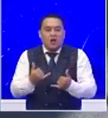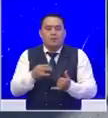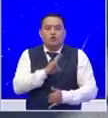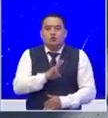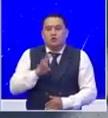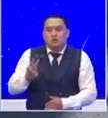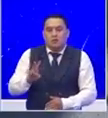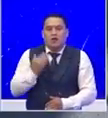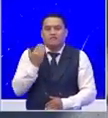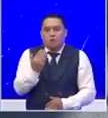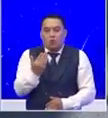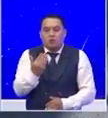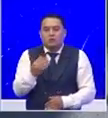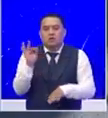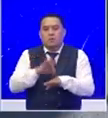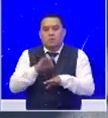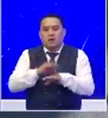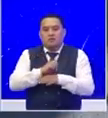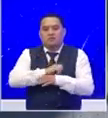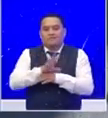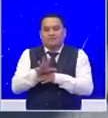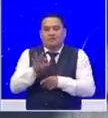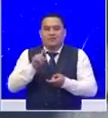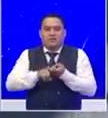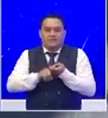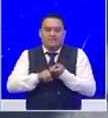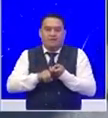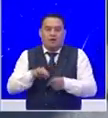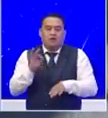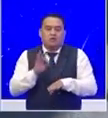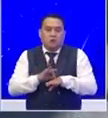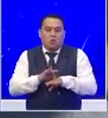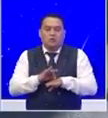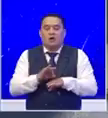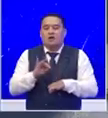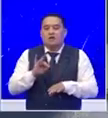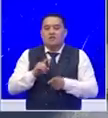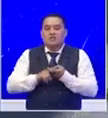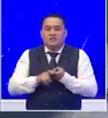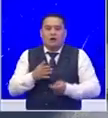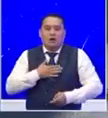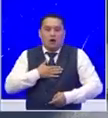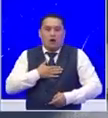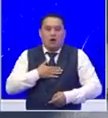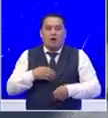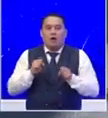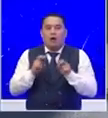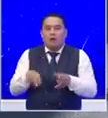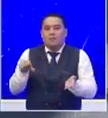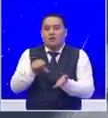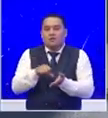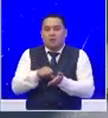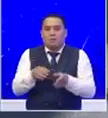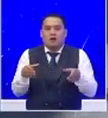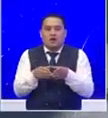Нурсултан Абишевич Назарбаев заболел коронавирусом. В этой связи я, как секретарь, председатель